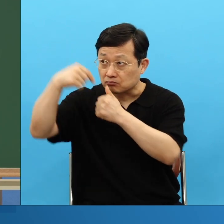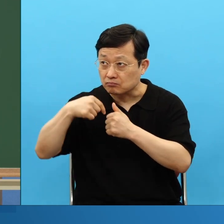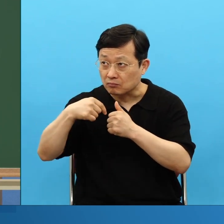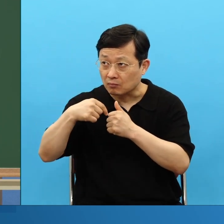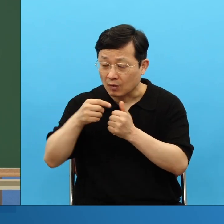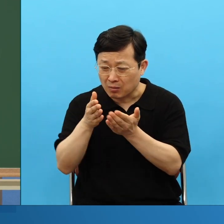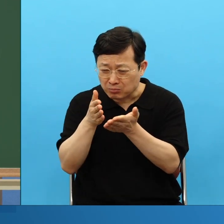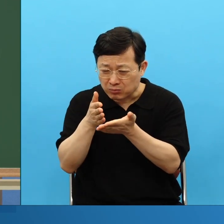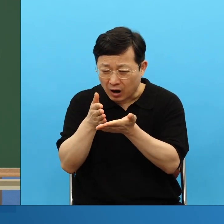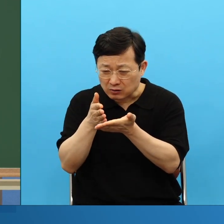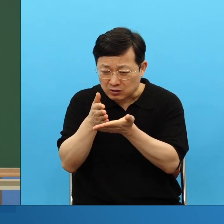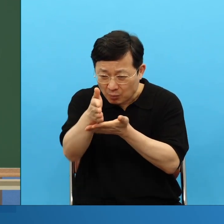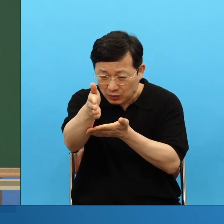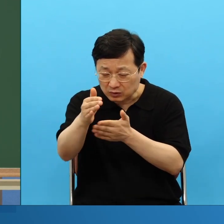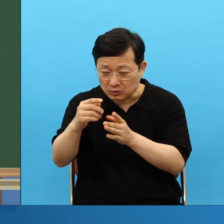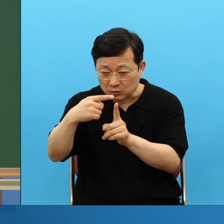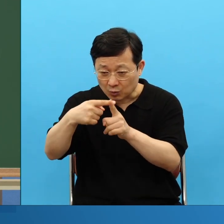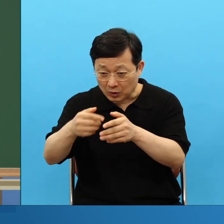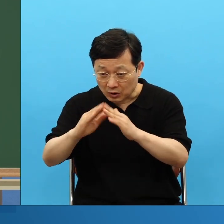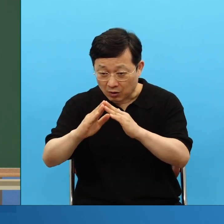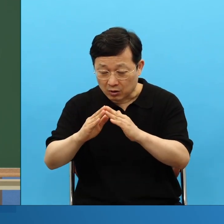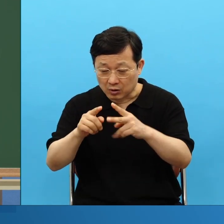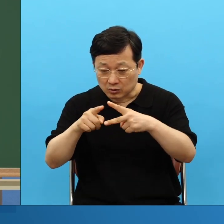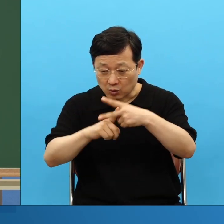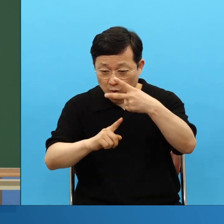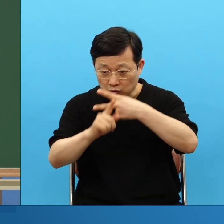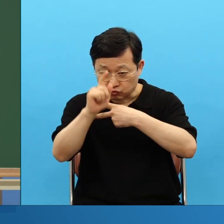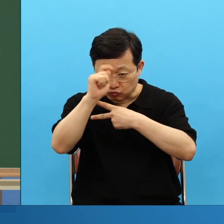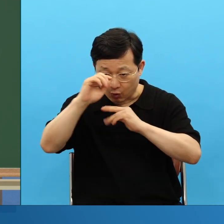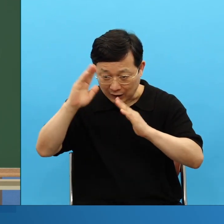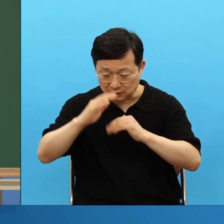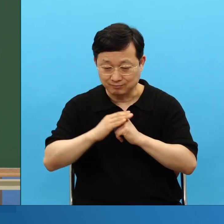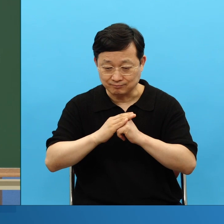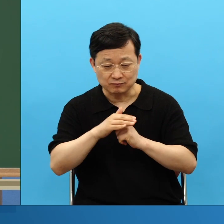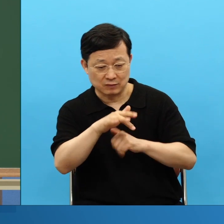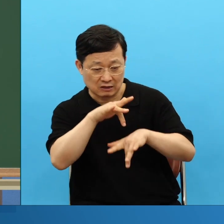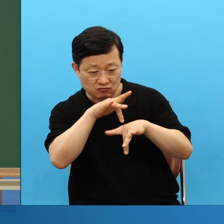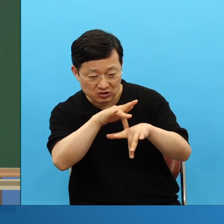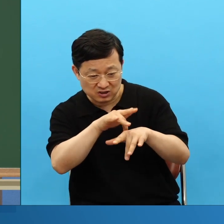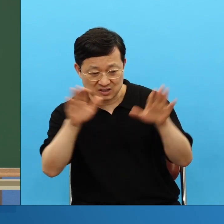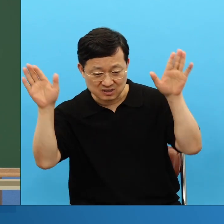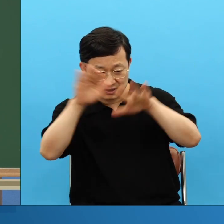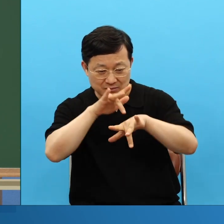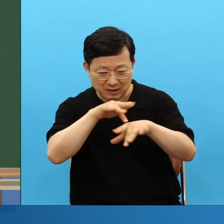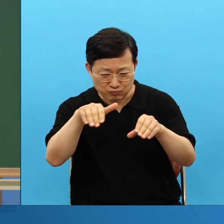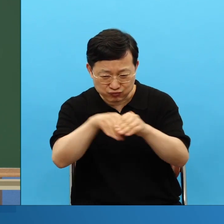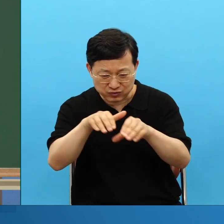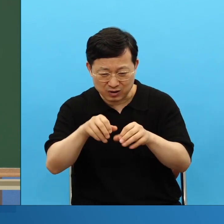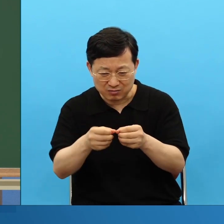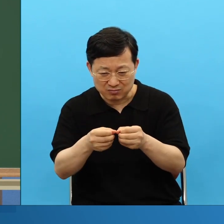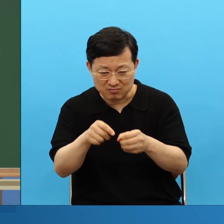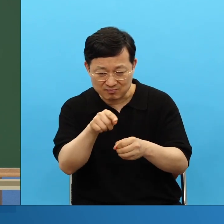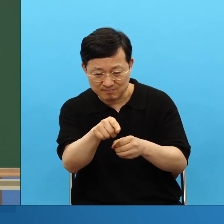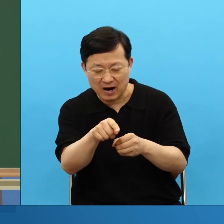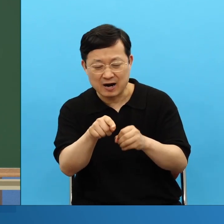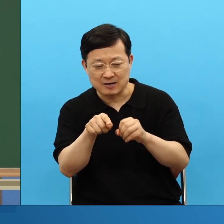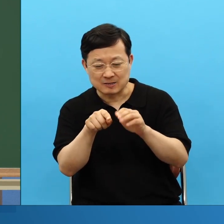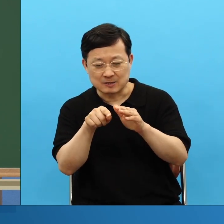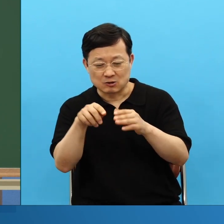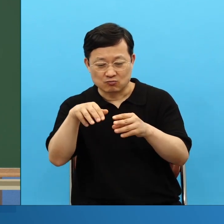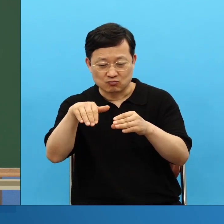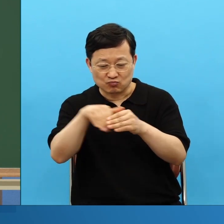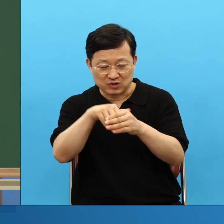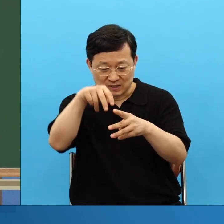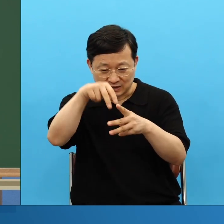교회가 필요하다. 그리고 이 시대 문화가 전부 우상 문화고 귀신 문화고 흑암 문화이기 때문에 문화센터가